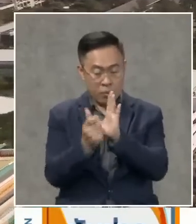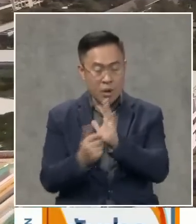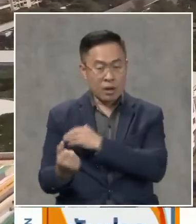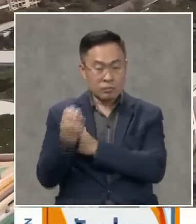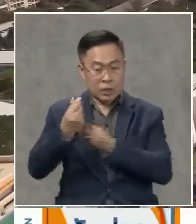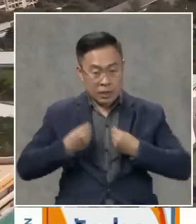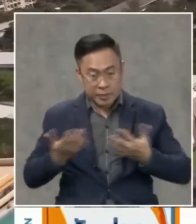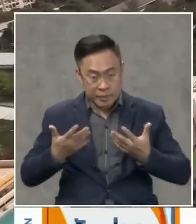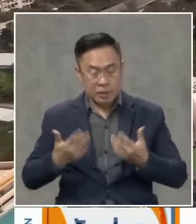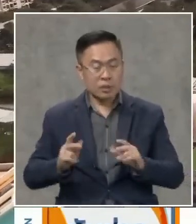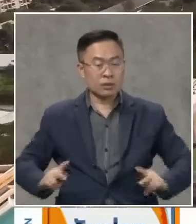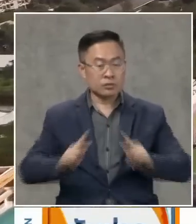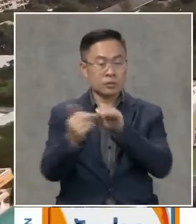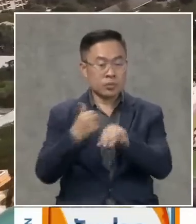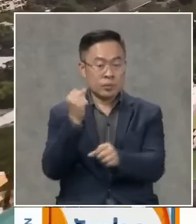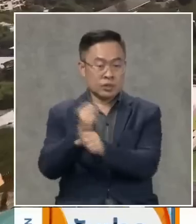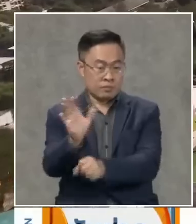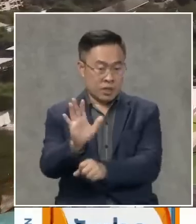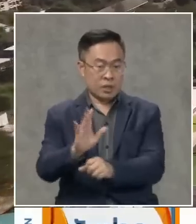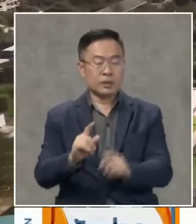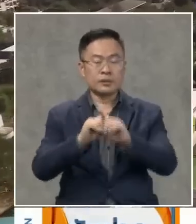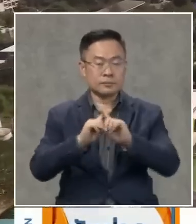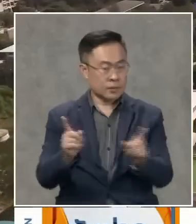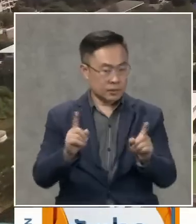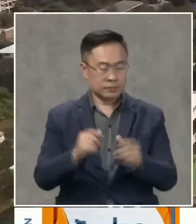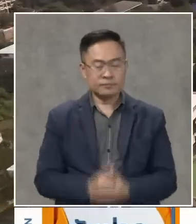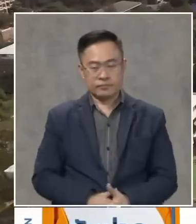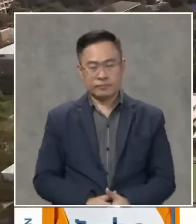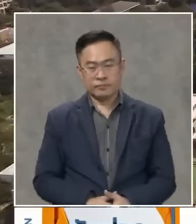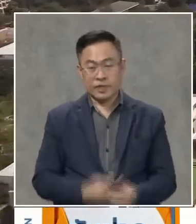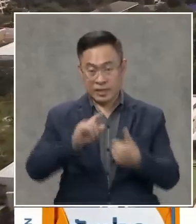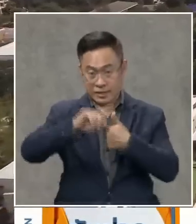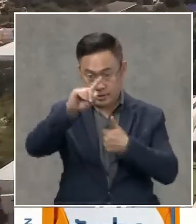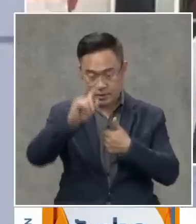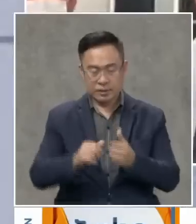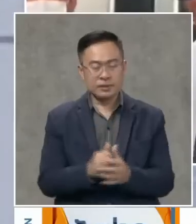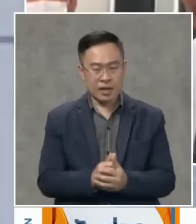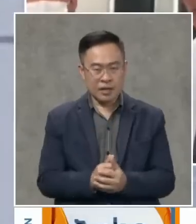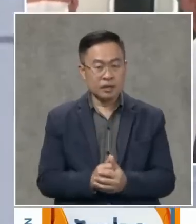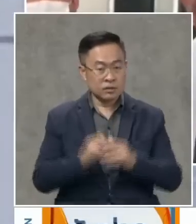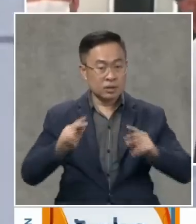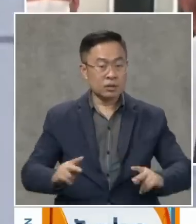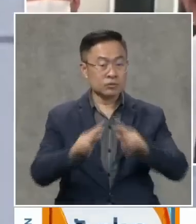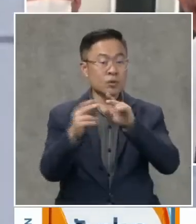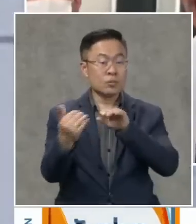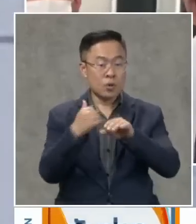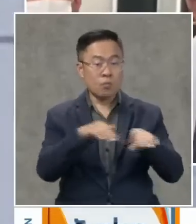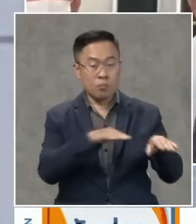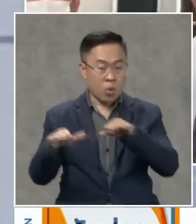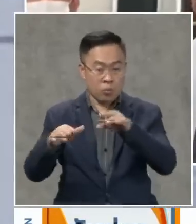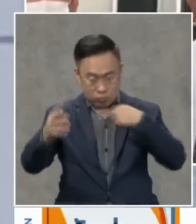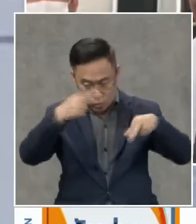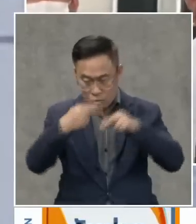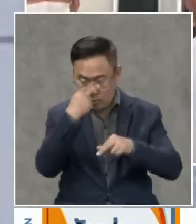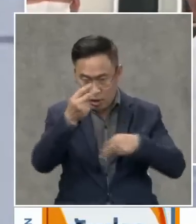ำนาจคมนาคมไว้คมนาคมเองก็ปฏิบัติตามกรอบของกฎหมายอย่างเคร่งครัดทั้งนี้เองกระทรวงคมนาคมพร้อมจะให้ทุกฝ่ายตรว